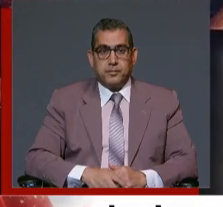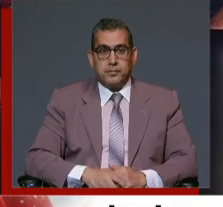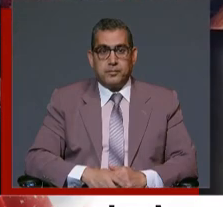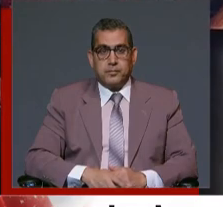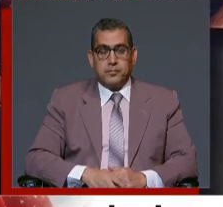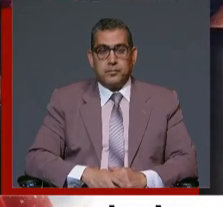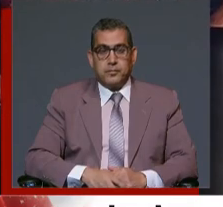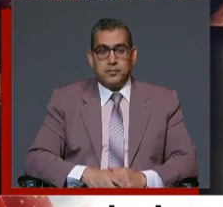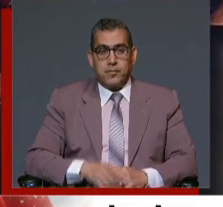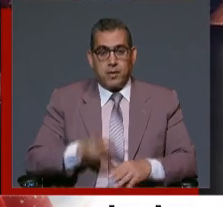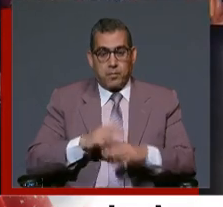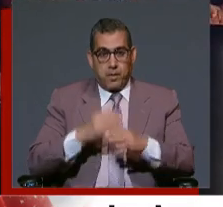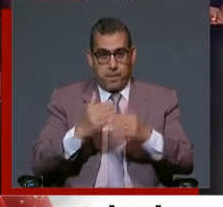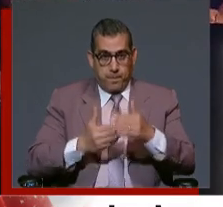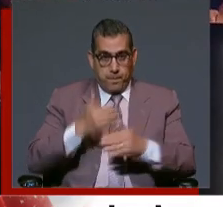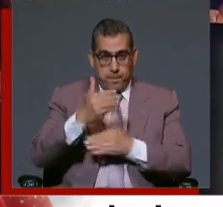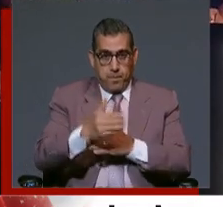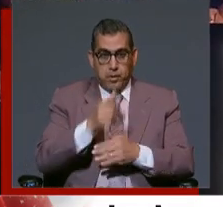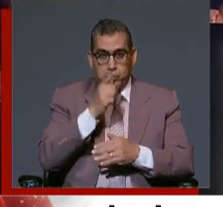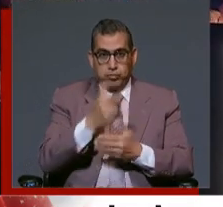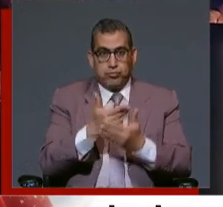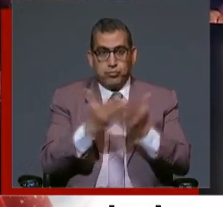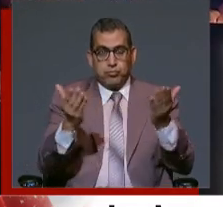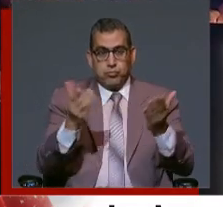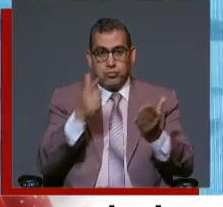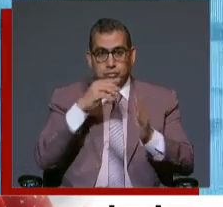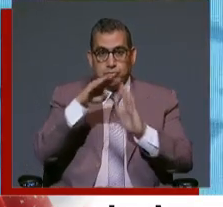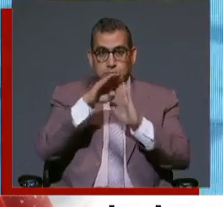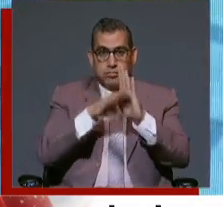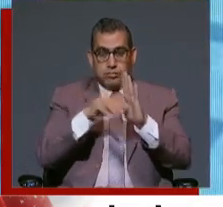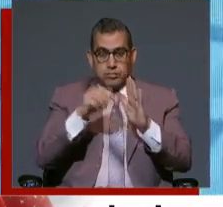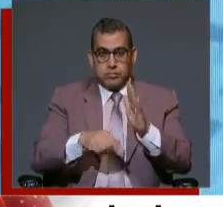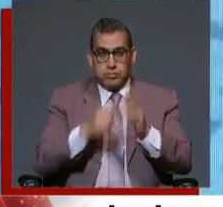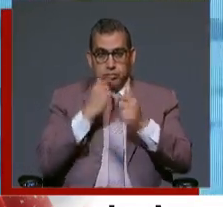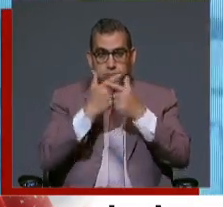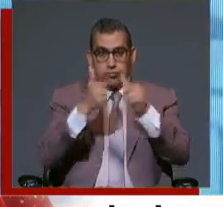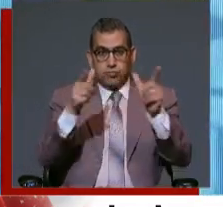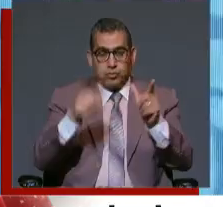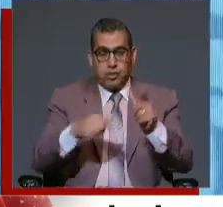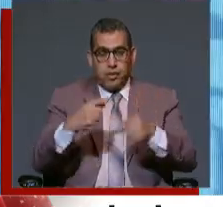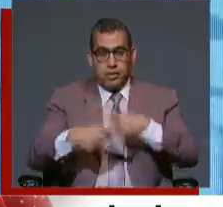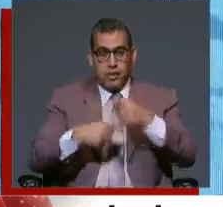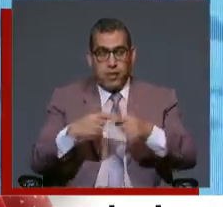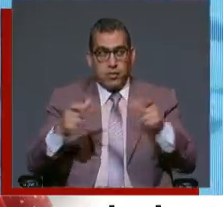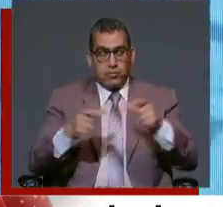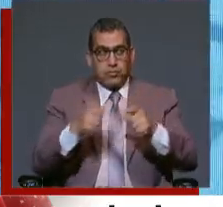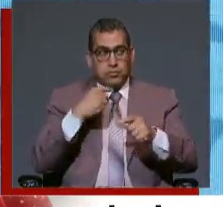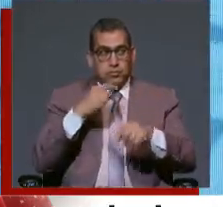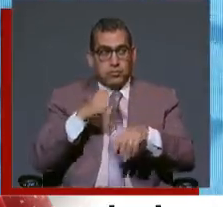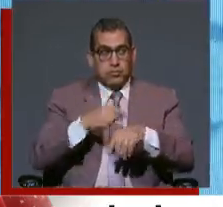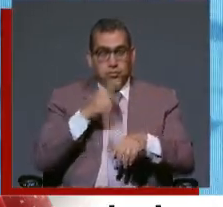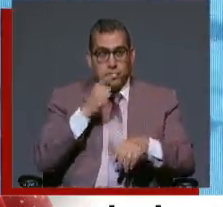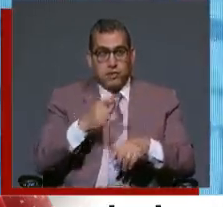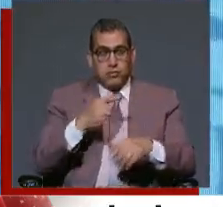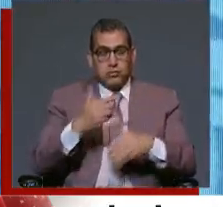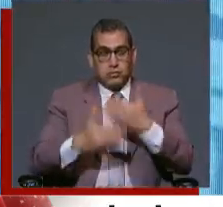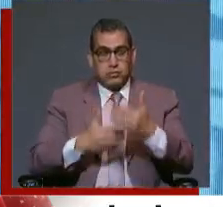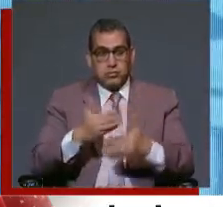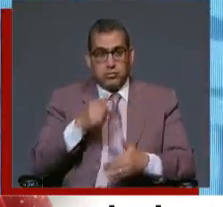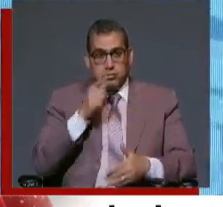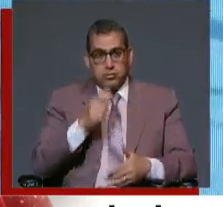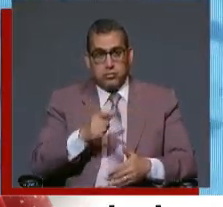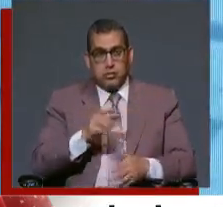بعد ذلك سننشر شريط الدورة، ثم يتحدث في